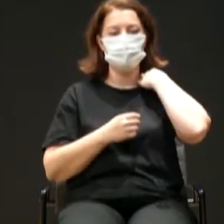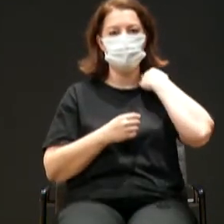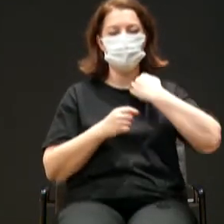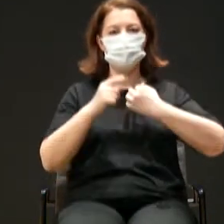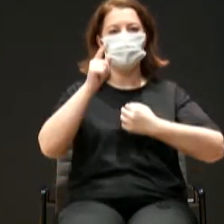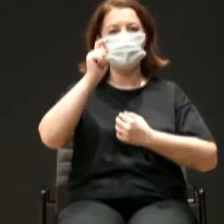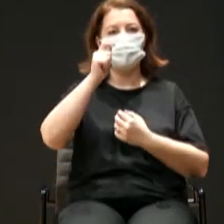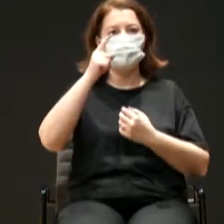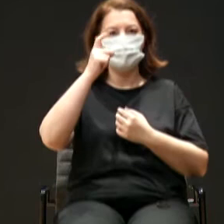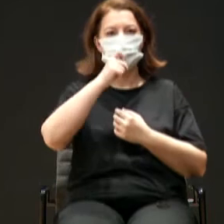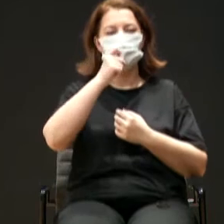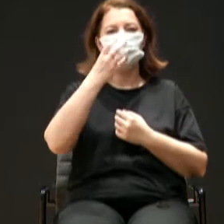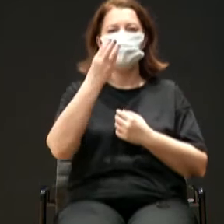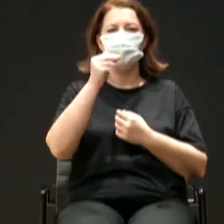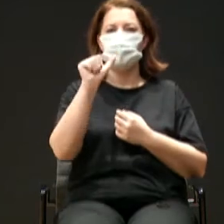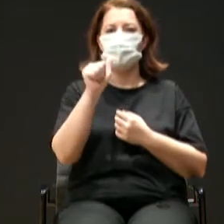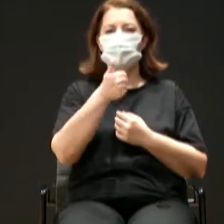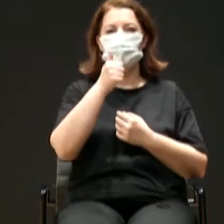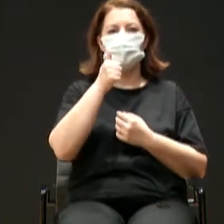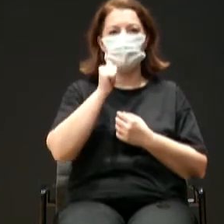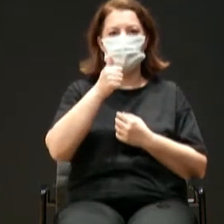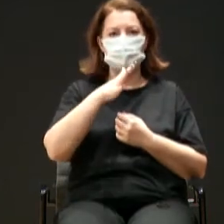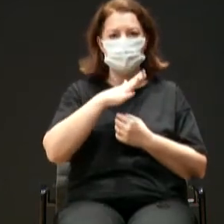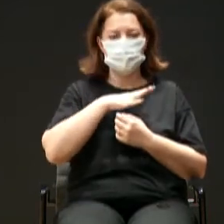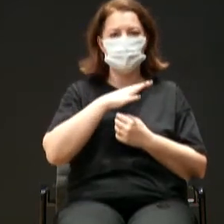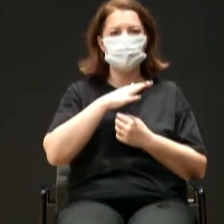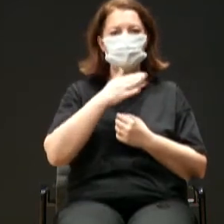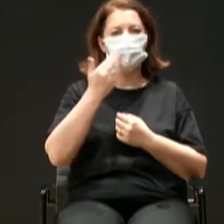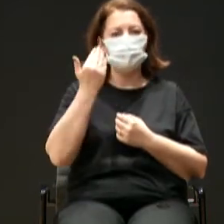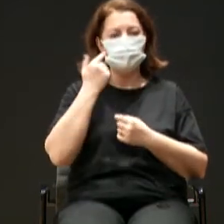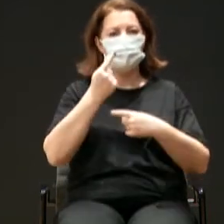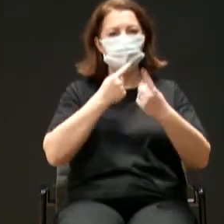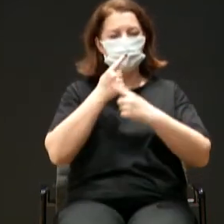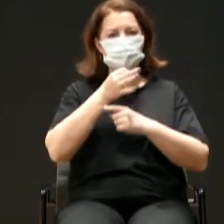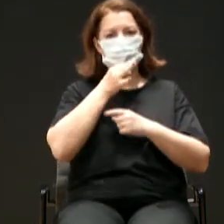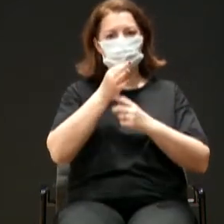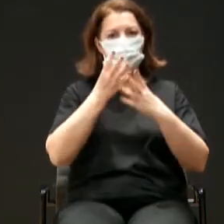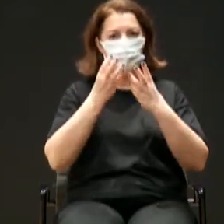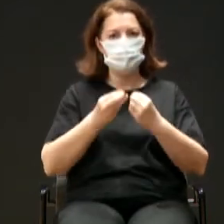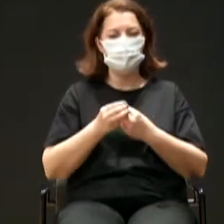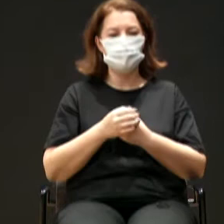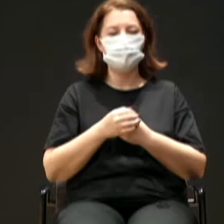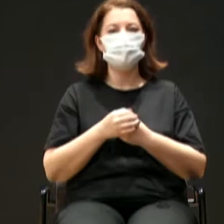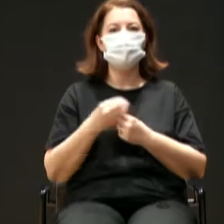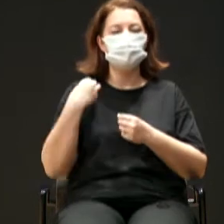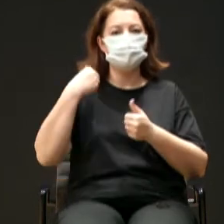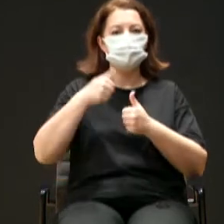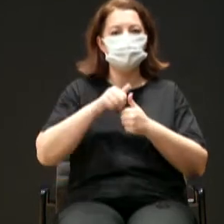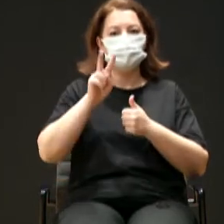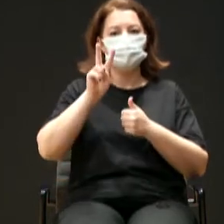Temmuz ayında birçok önemli günler vardı. Onları zaten konuşma içerisinde ifade ettim. Yine